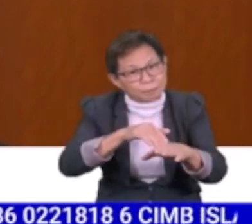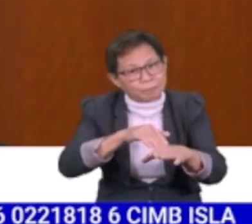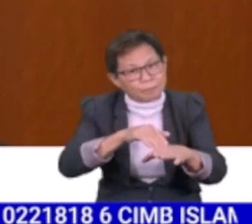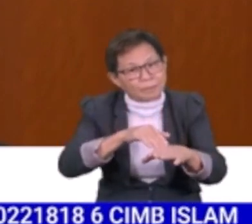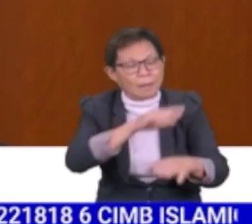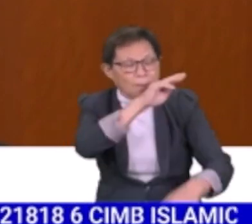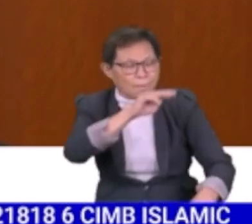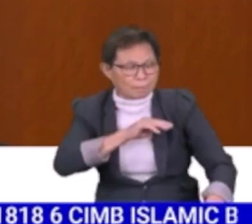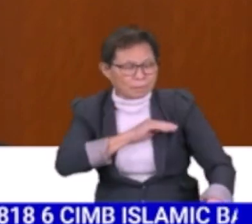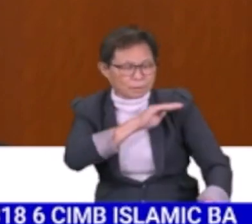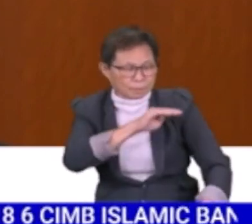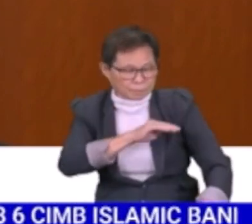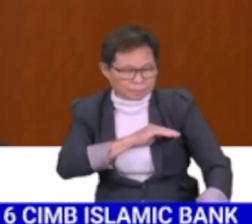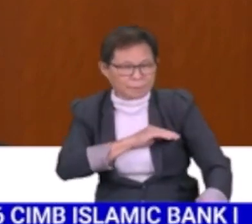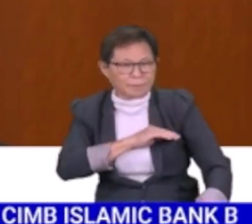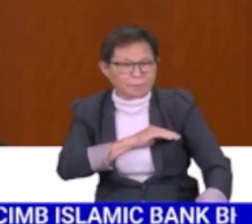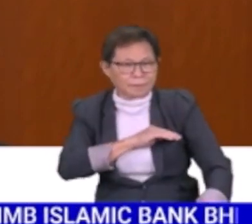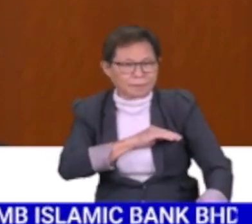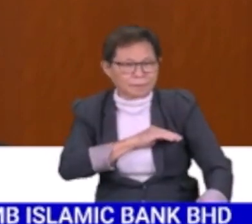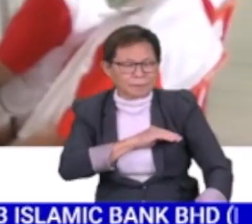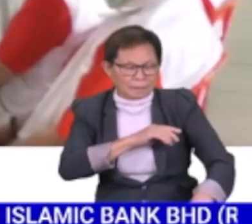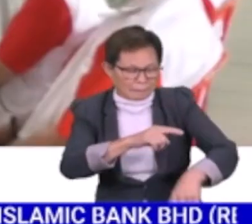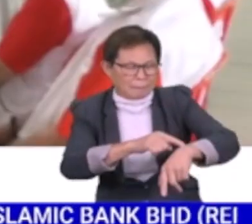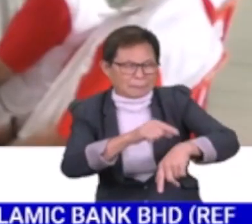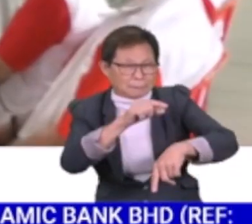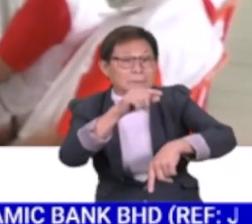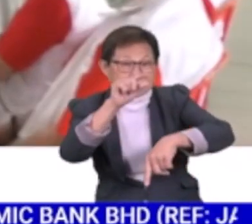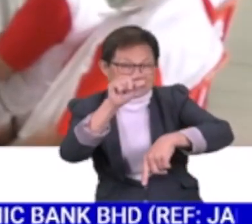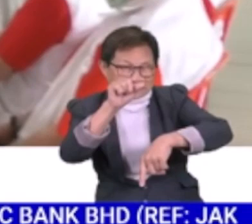jemaah menteri pada masa yang terdekat